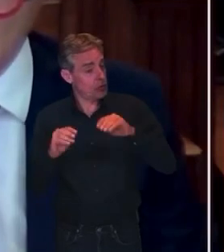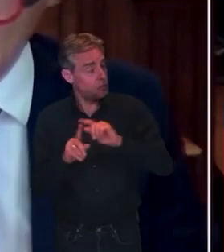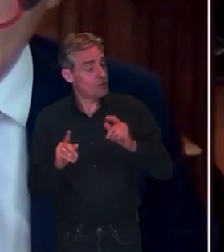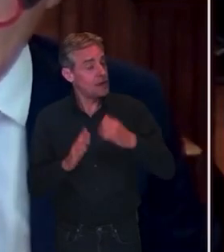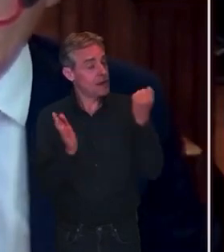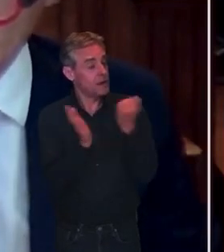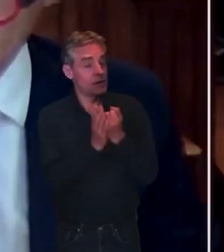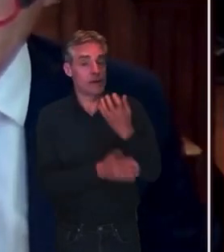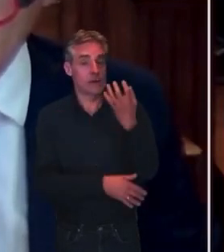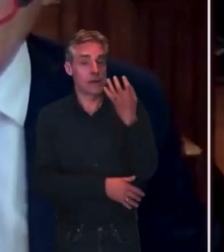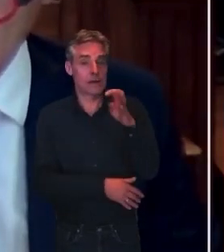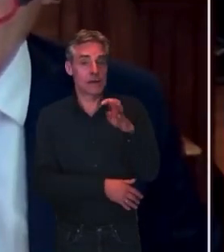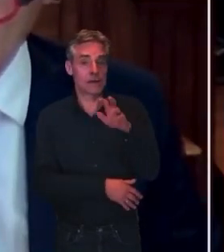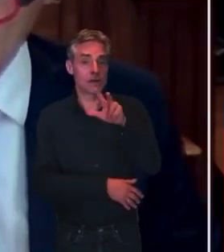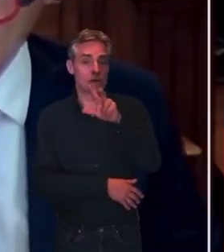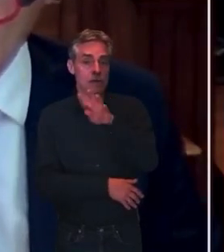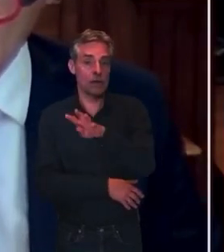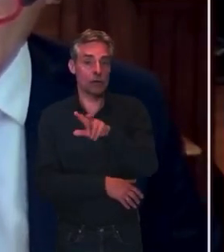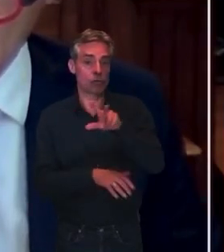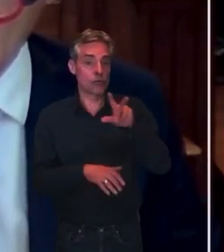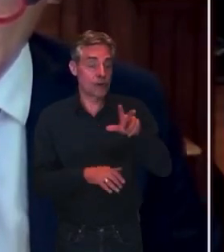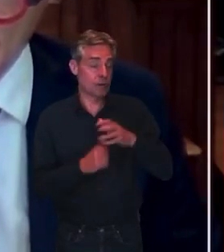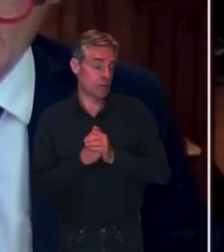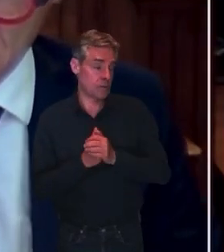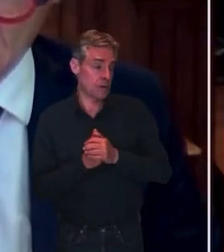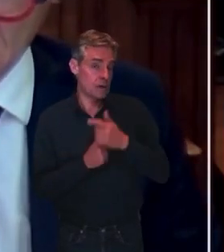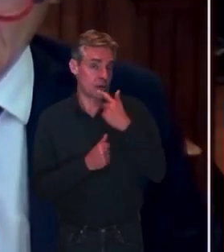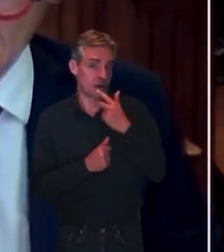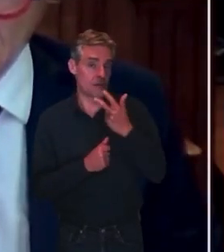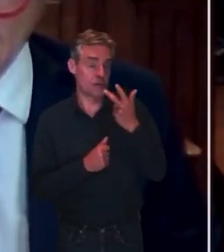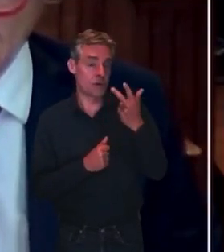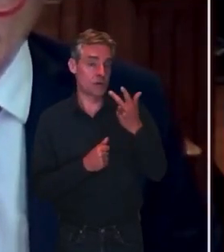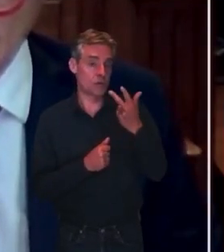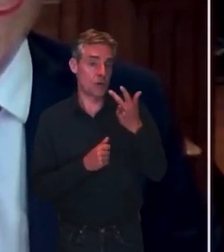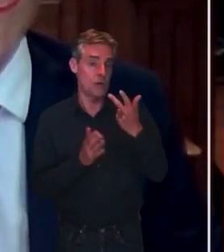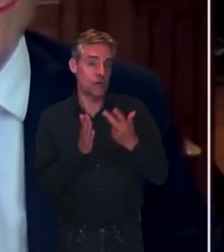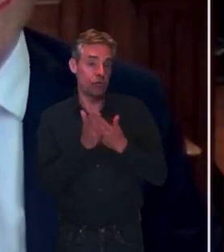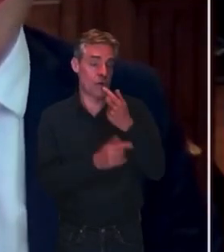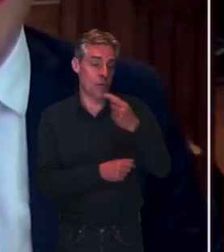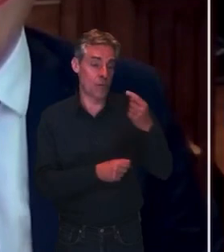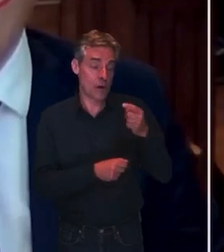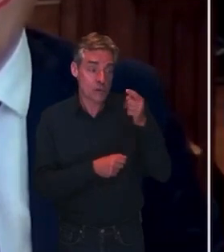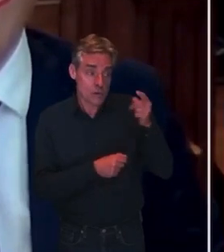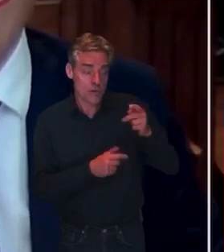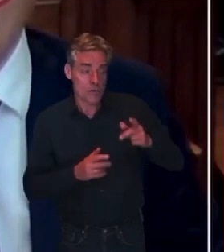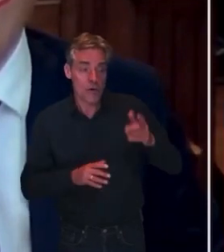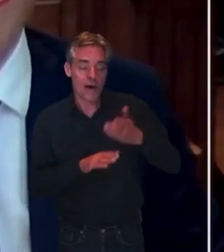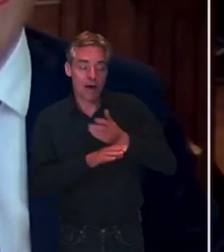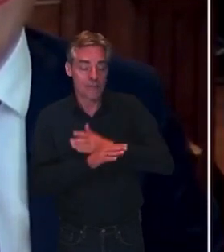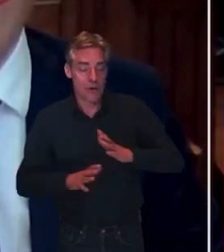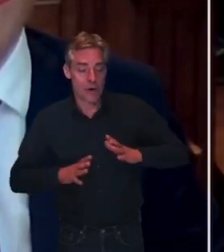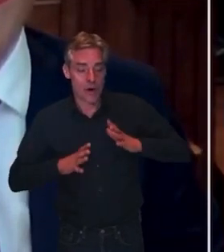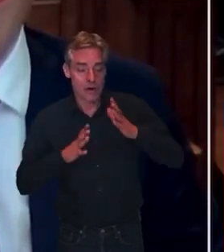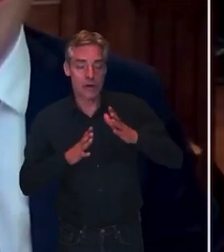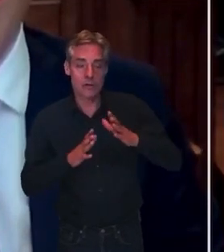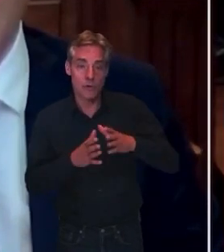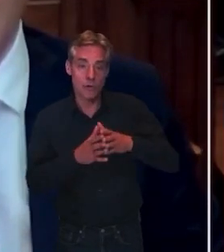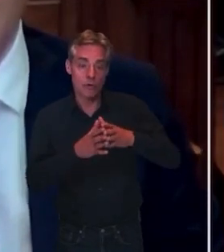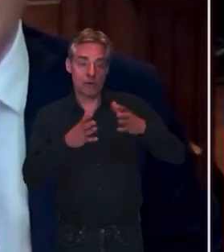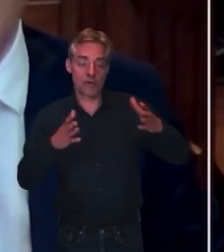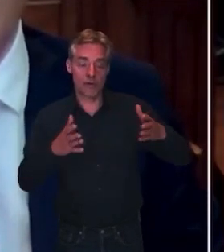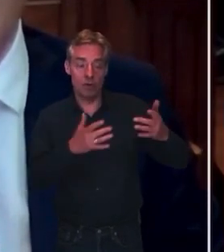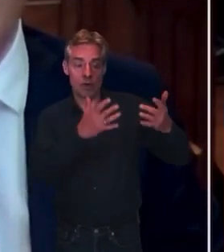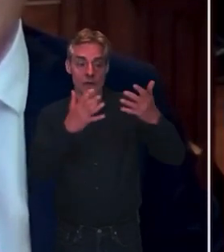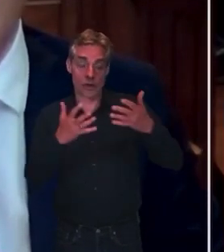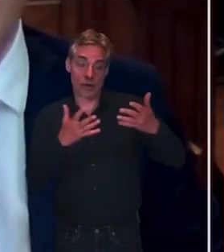à 448, donc 3 fois moins que ce que vous vous étiez engagé à développer, et les chiffres